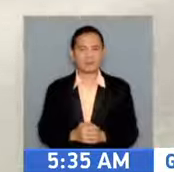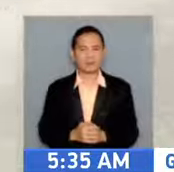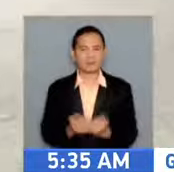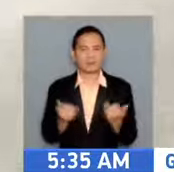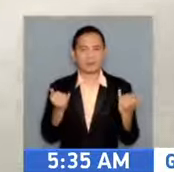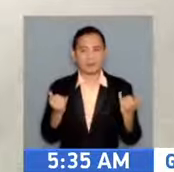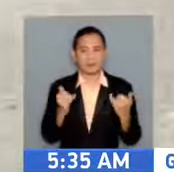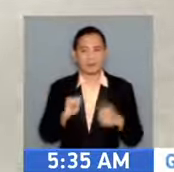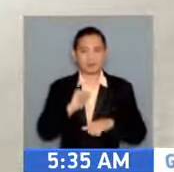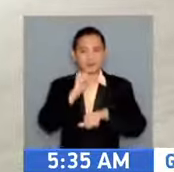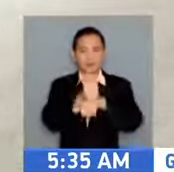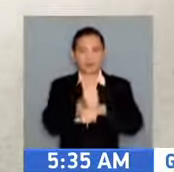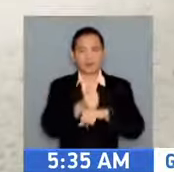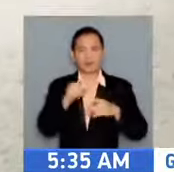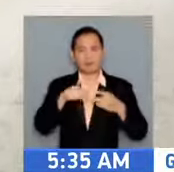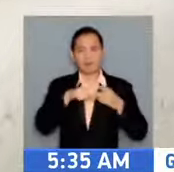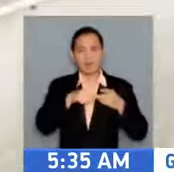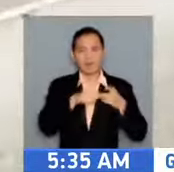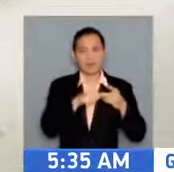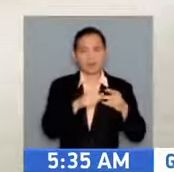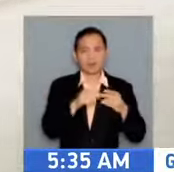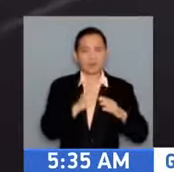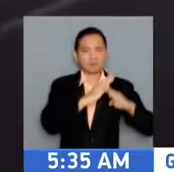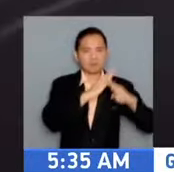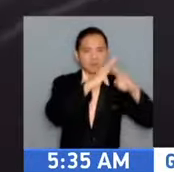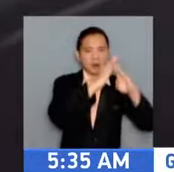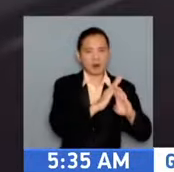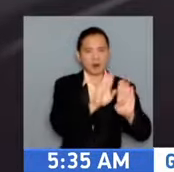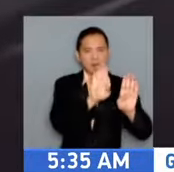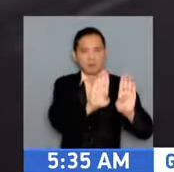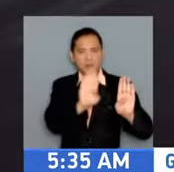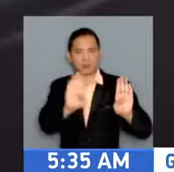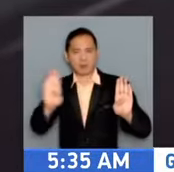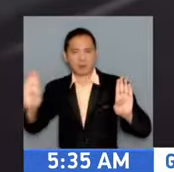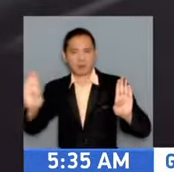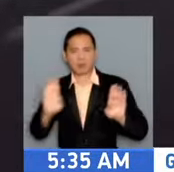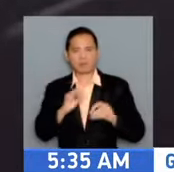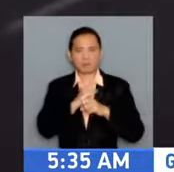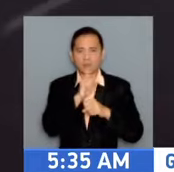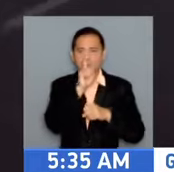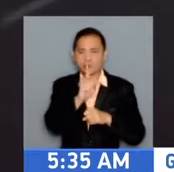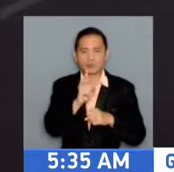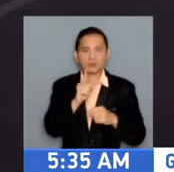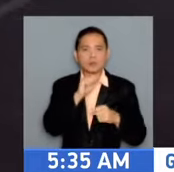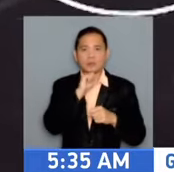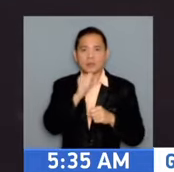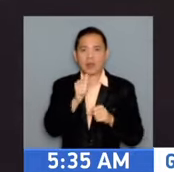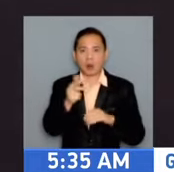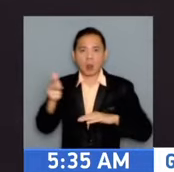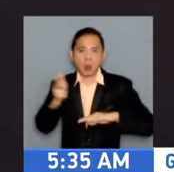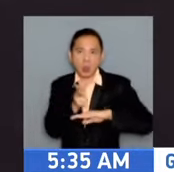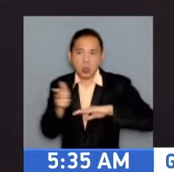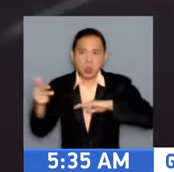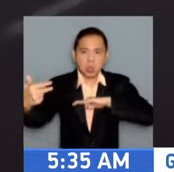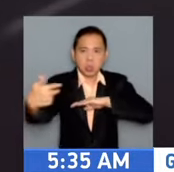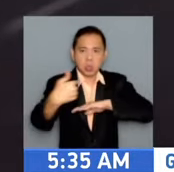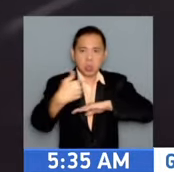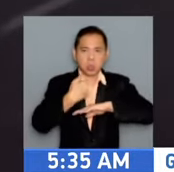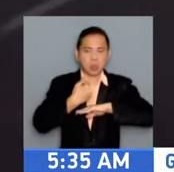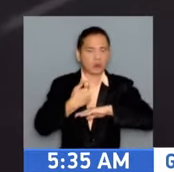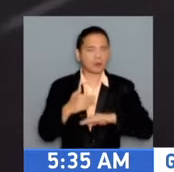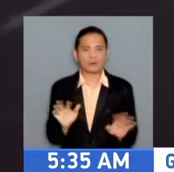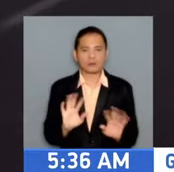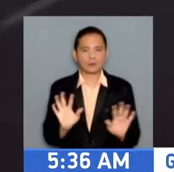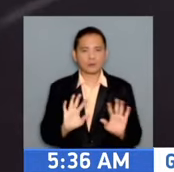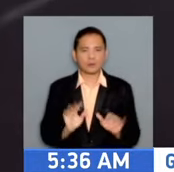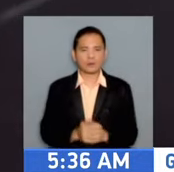sa NLEX at Skyway off-ramp para mas mahirap na mag-U-turn ng mga motor. Ayon naman sa Skyway Operation